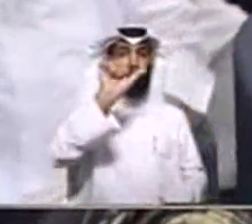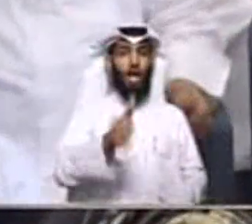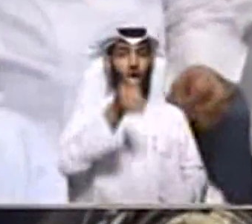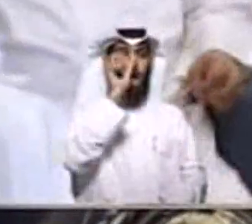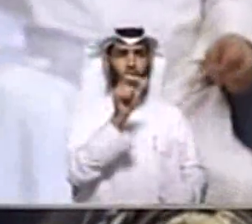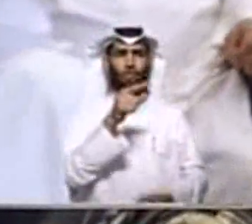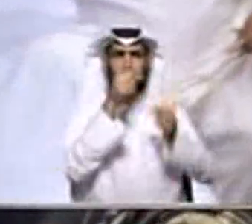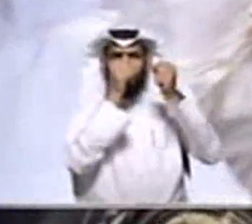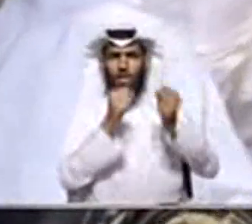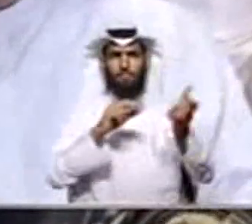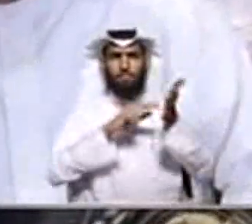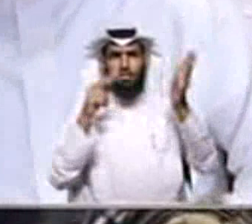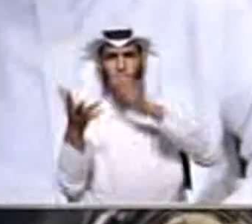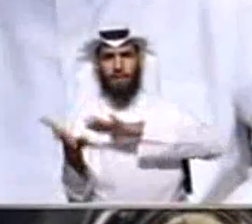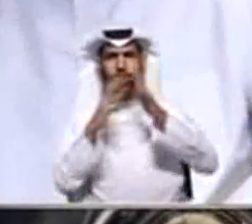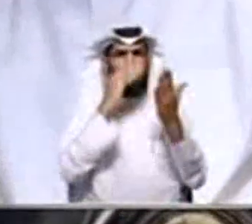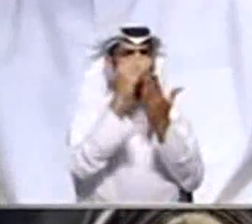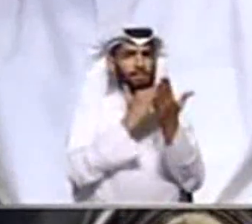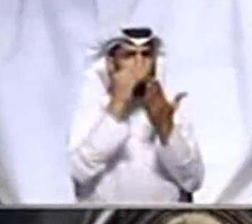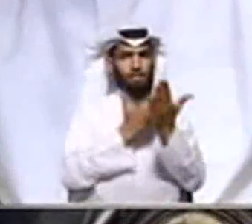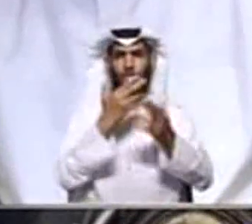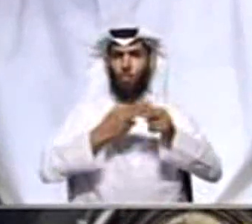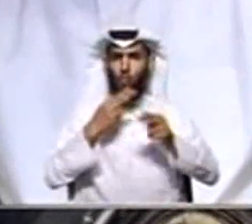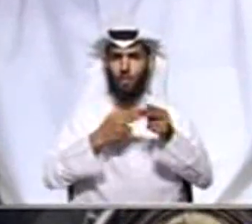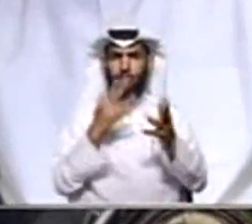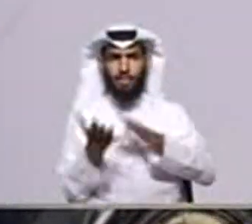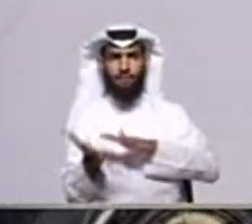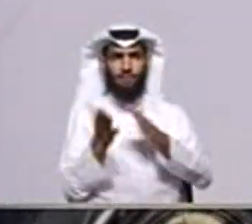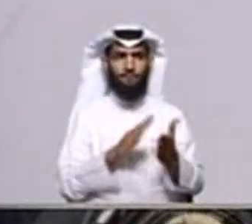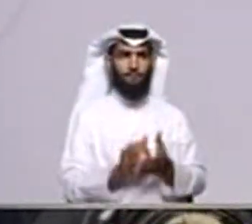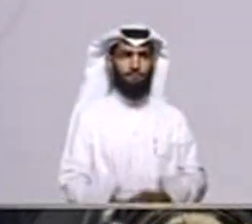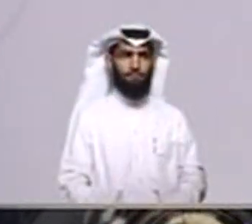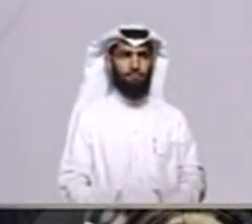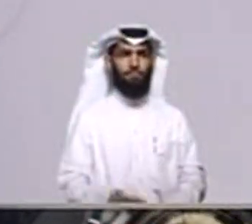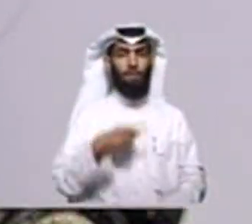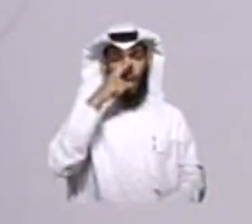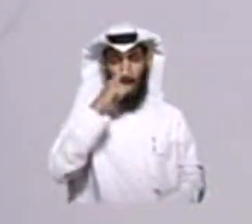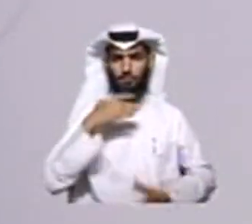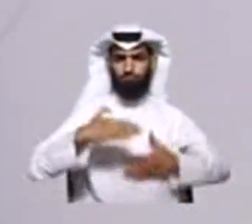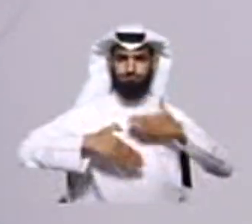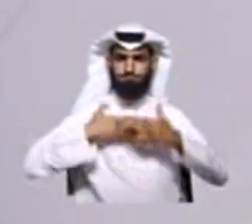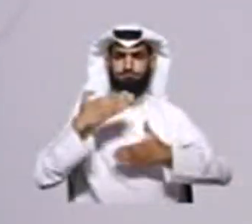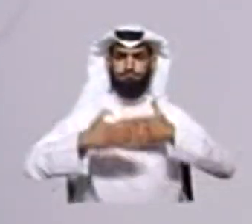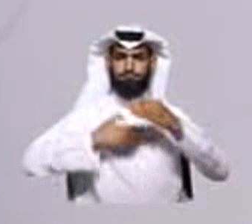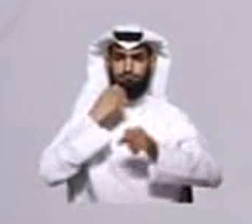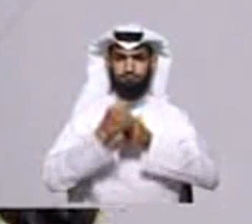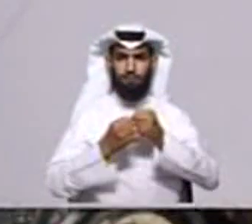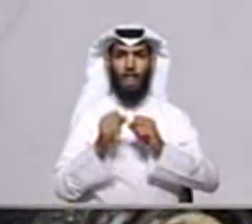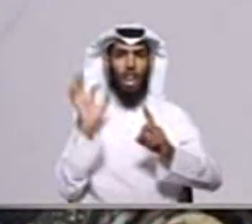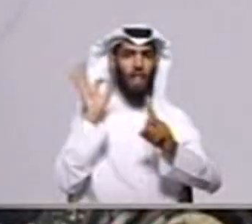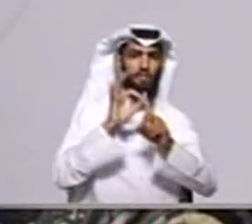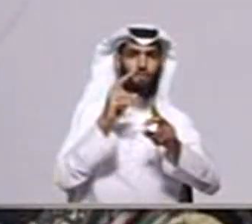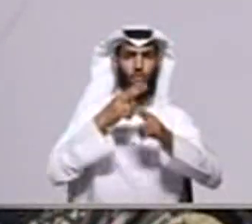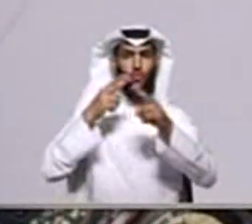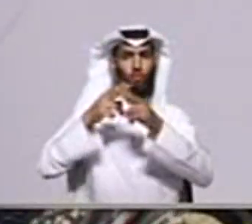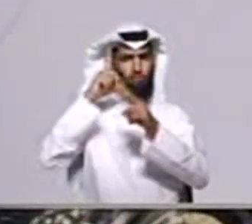التحديات التي يشهدها الاقتصاد المحلي وبيئة الأعمال. السعي نحو تحويل الكويت إلى مركز